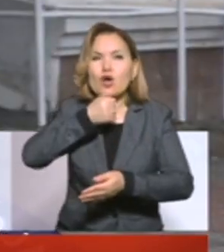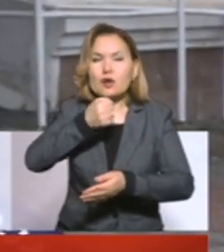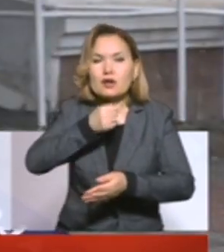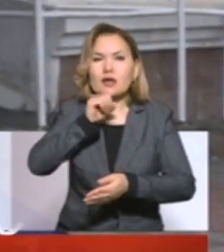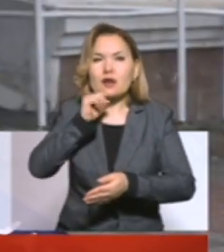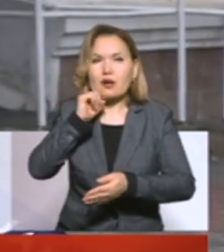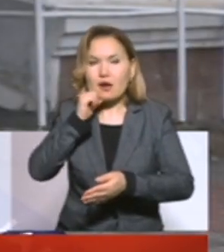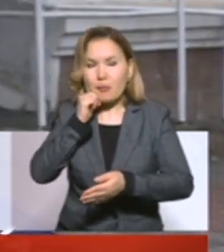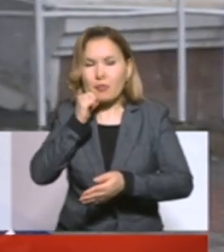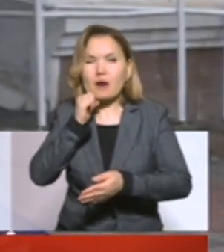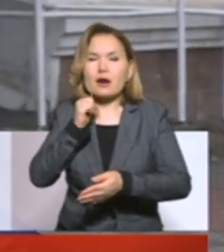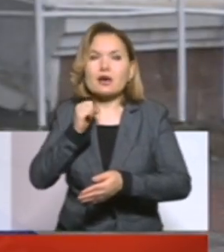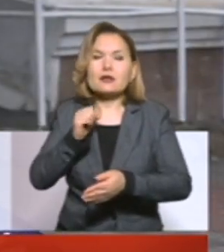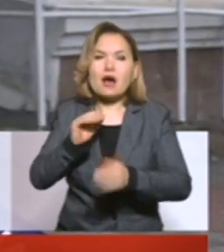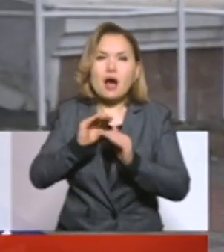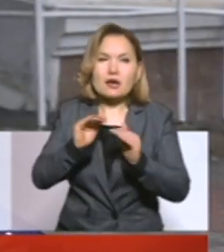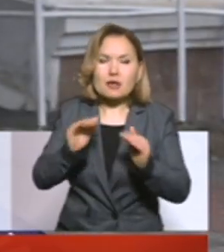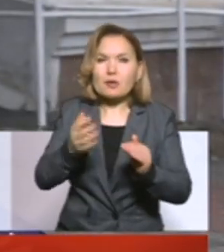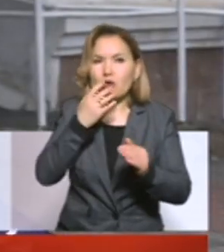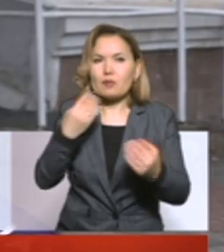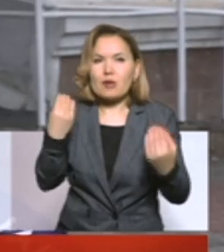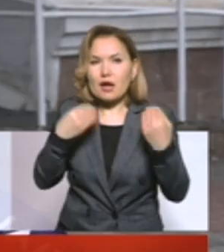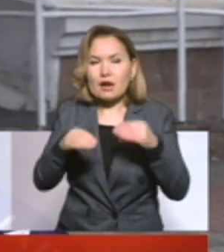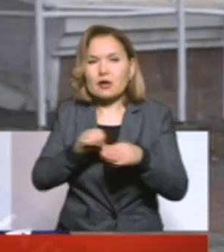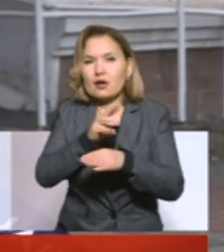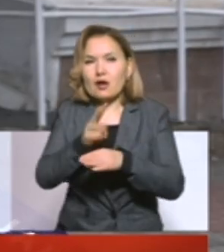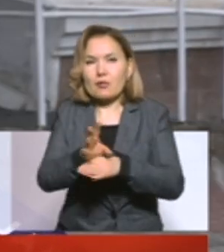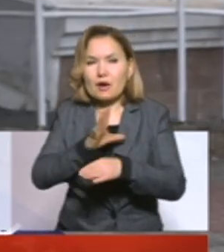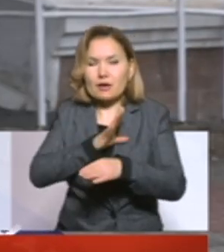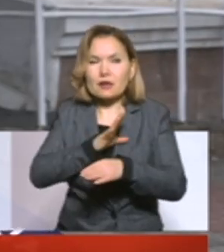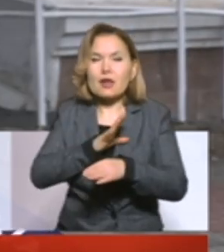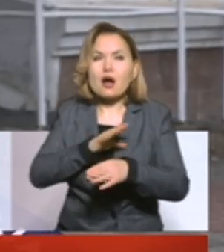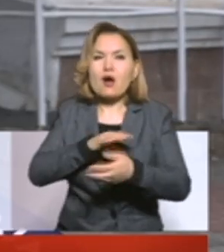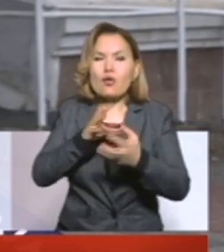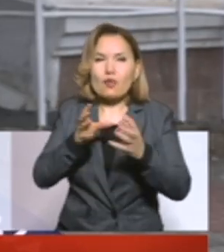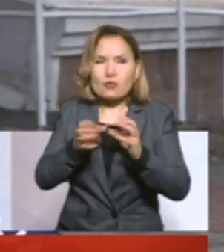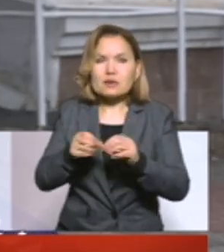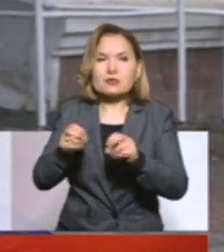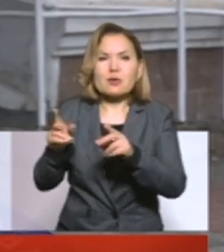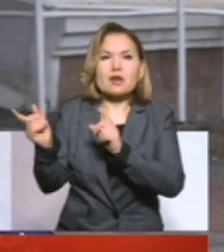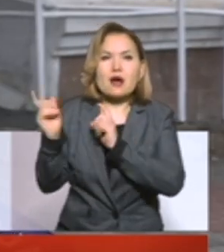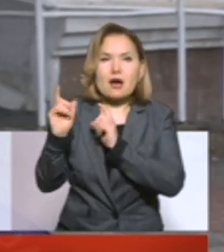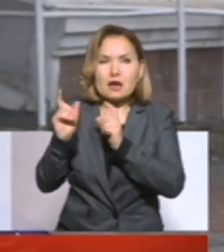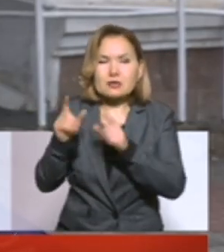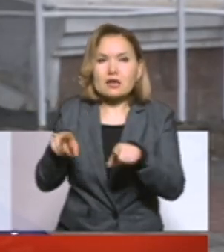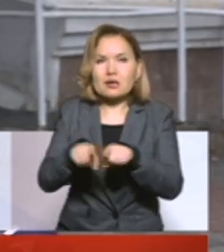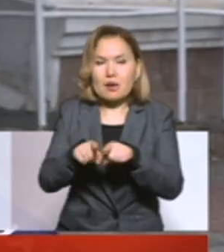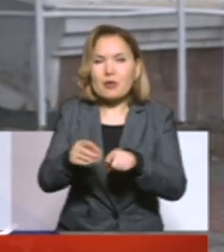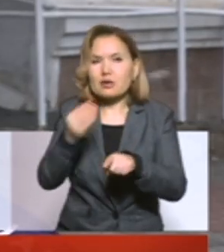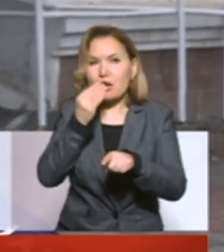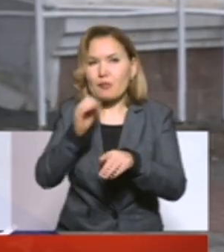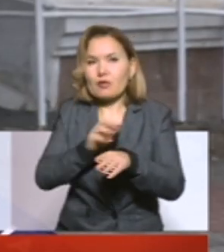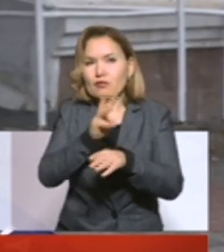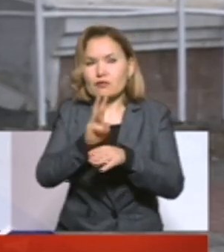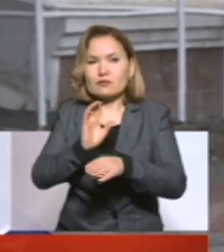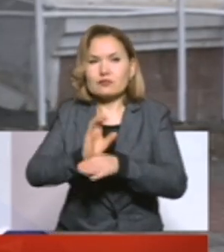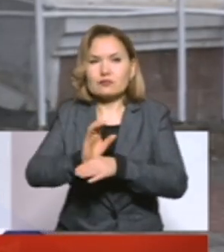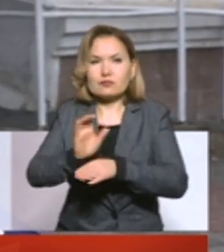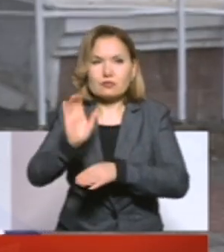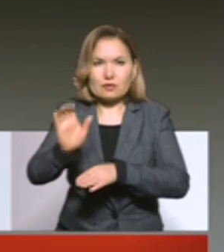азаматтарымызға бәріне де жылы киім, резин, етіктер және мына бір газель бана айтып отқандай азық түлік кетіп жатыр.